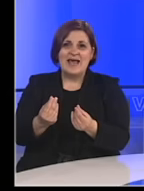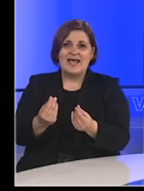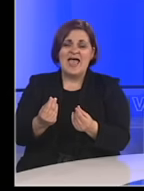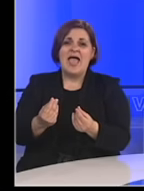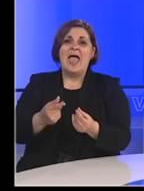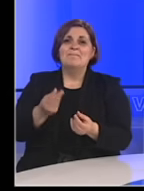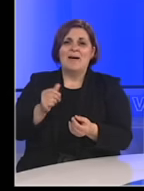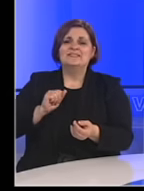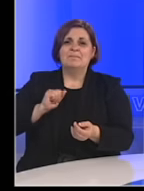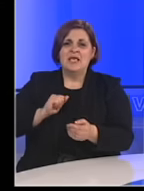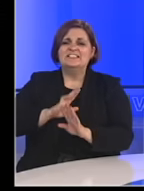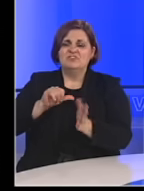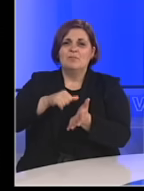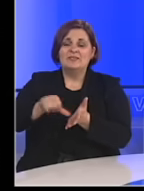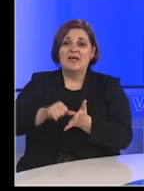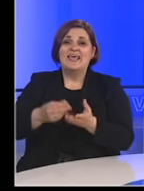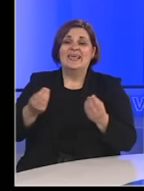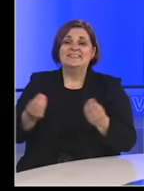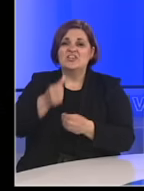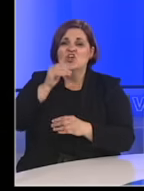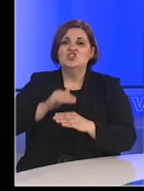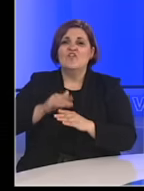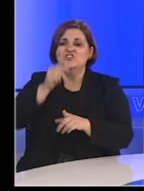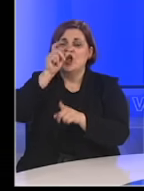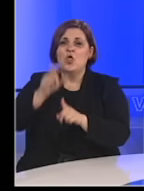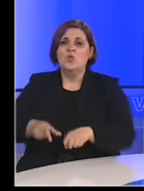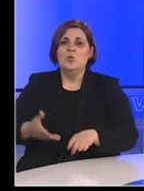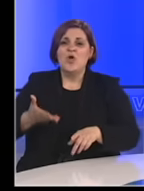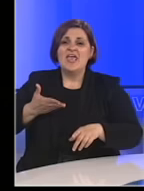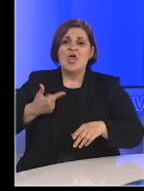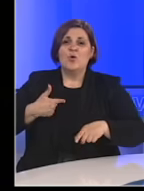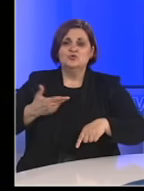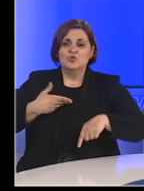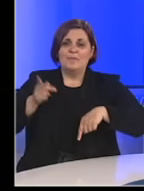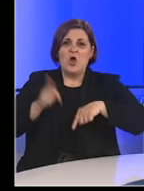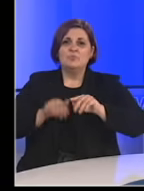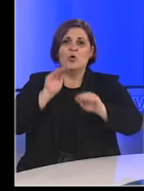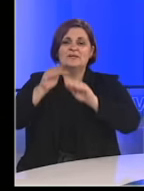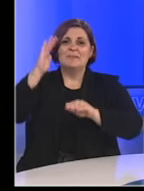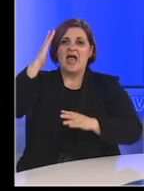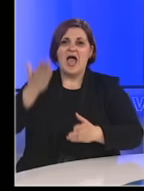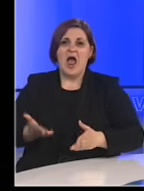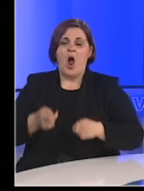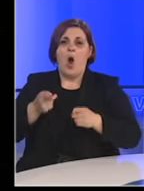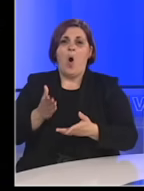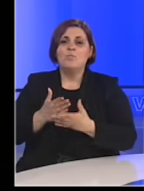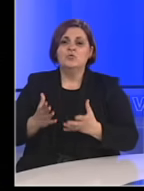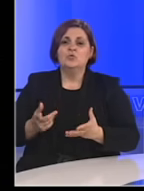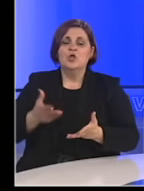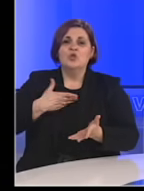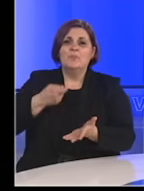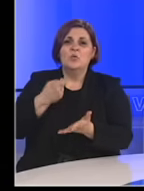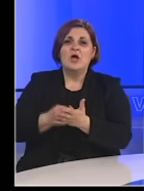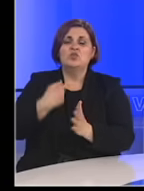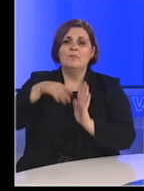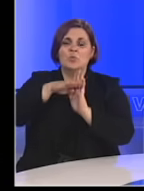i bit će sve servisirano, zato što što više ovih ljudi koji osoba nezaposlenih koji se prijavili na biro budu obuhvaćeni, odnosno